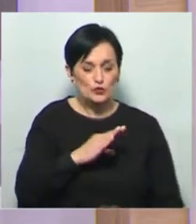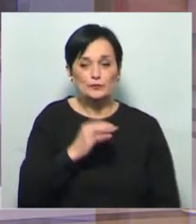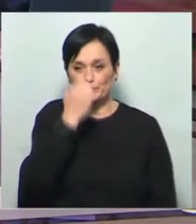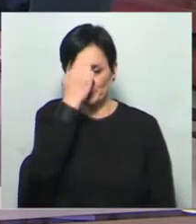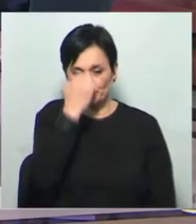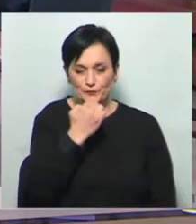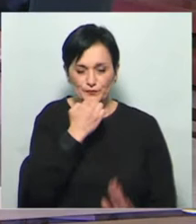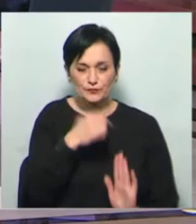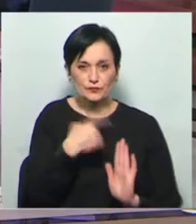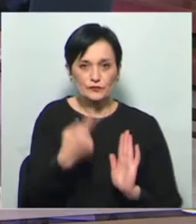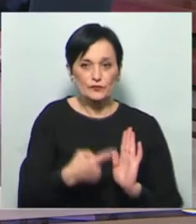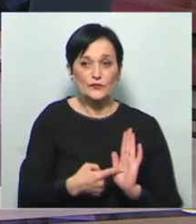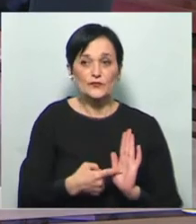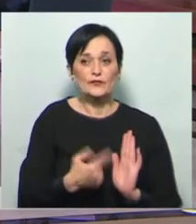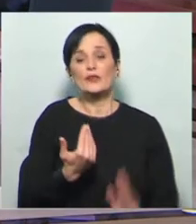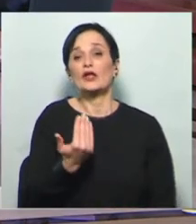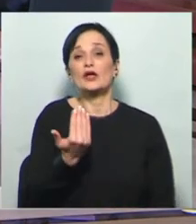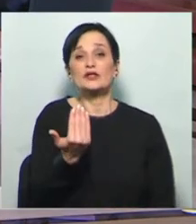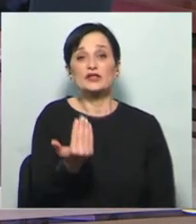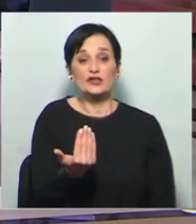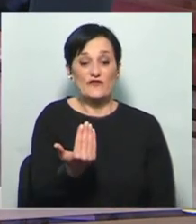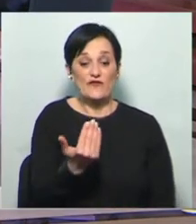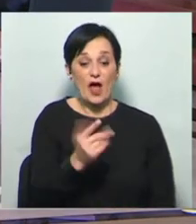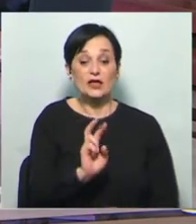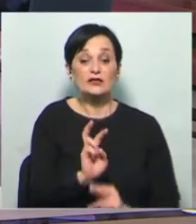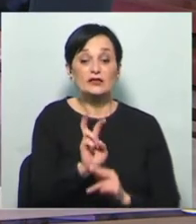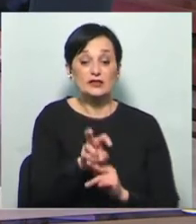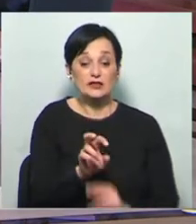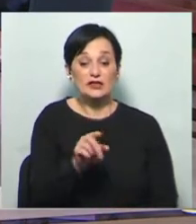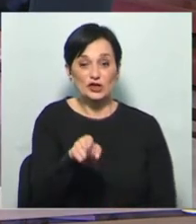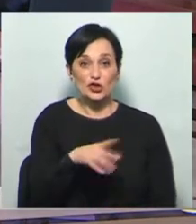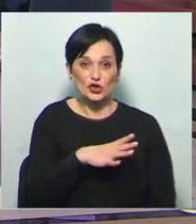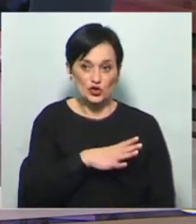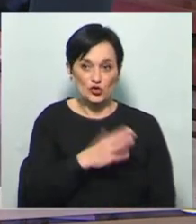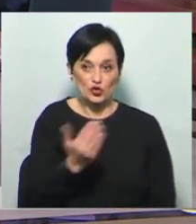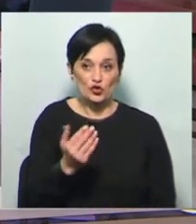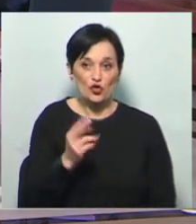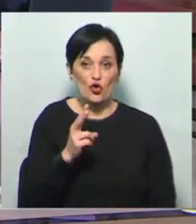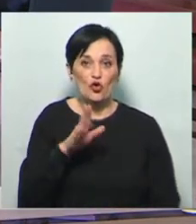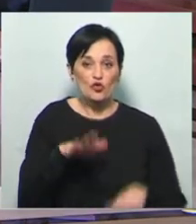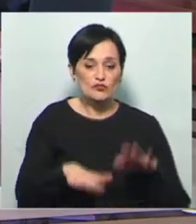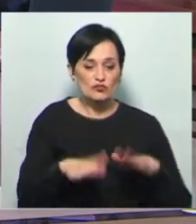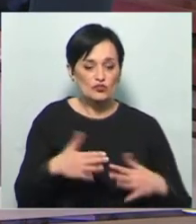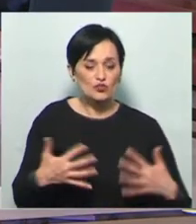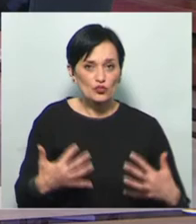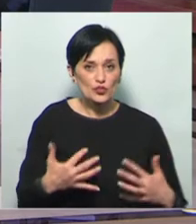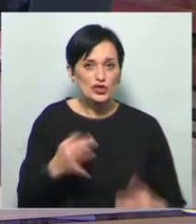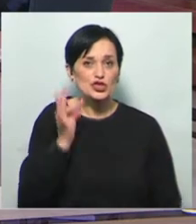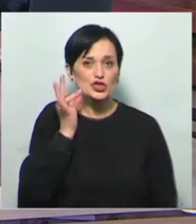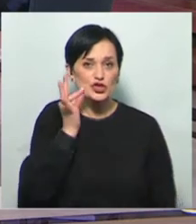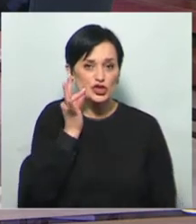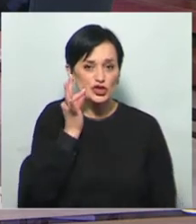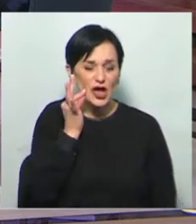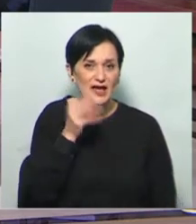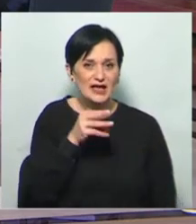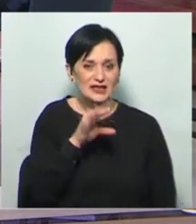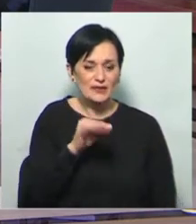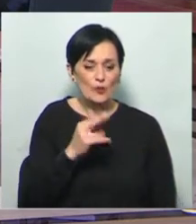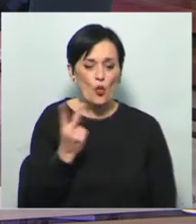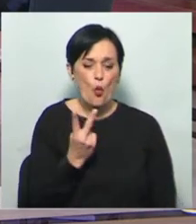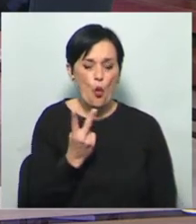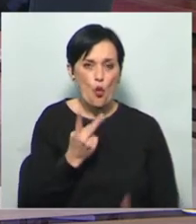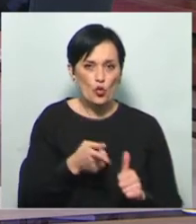შეკითხვისთვის. მოდით დაგით თქვენ მიერ კონსულტირებული ყოფილა ქალბატონი. ჭარბი წონა, შაქრიანი დიაბეტი ტიპი 2 და